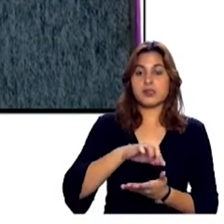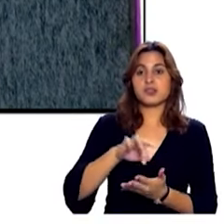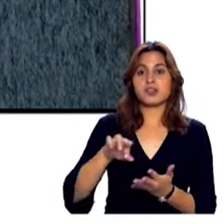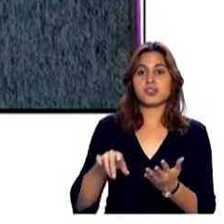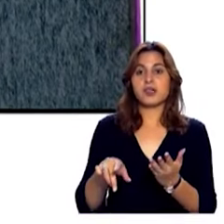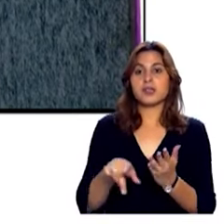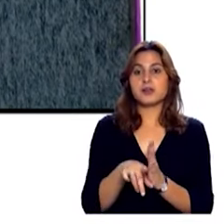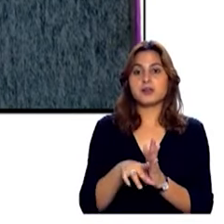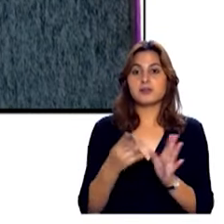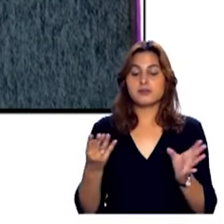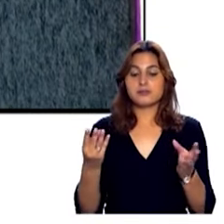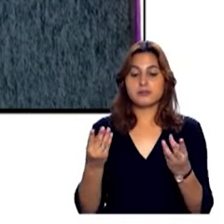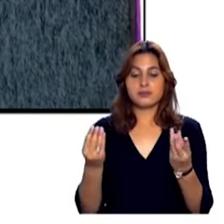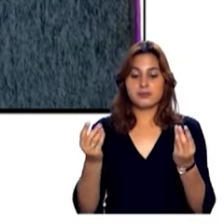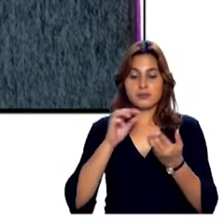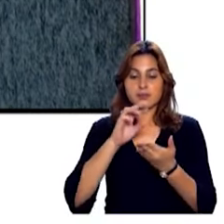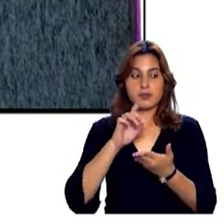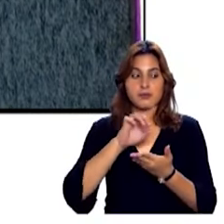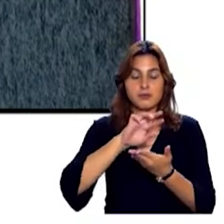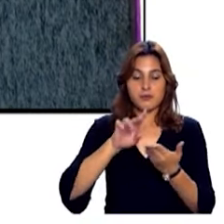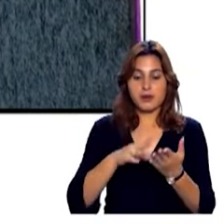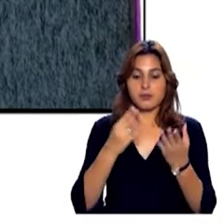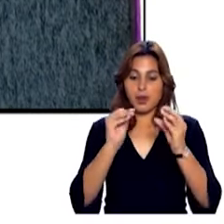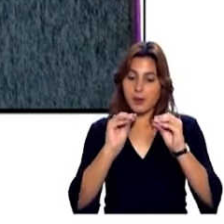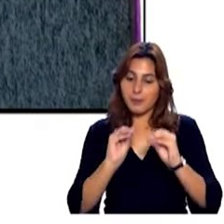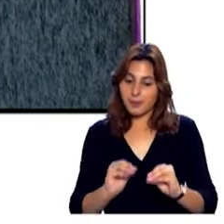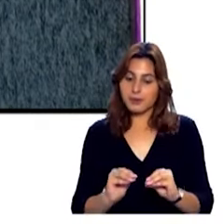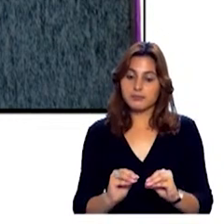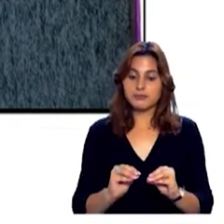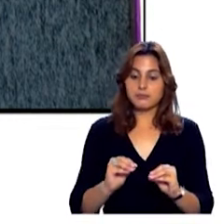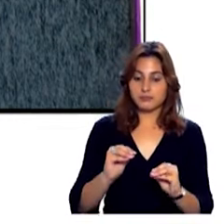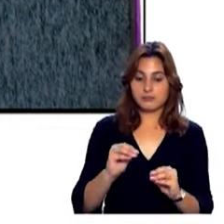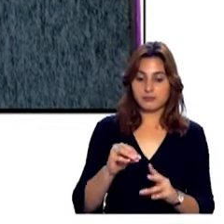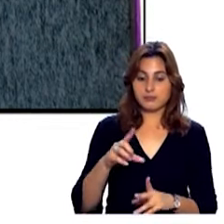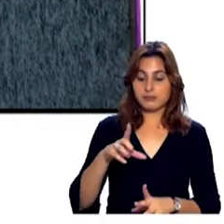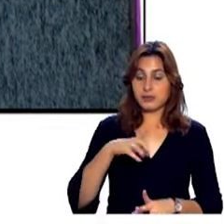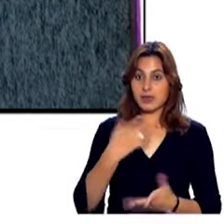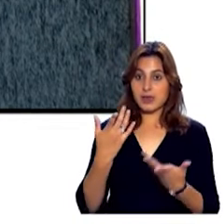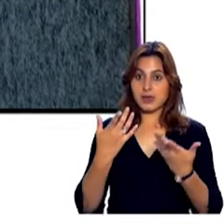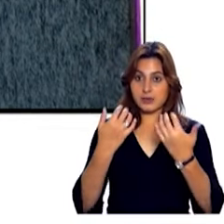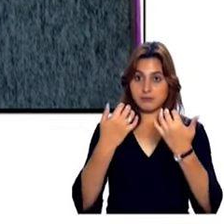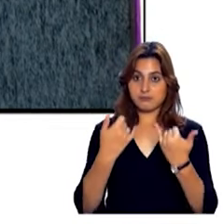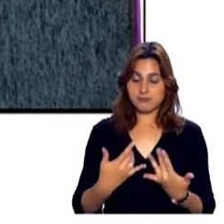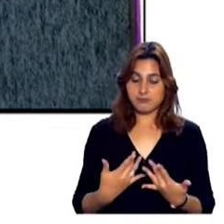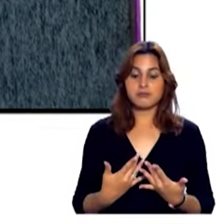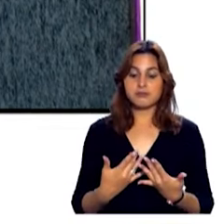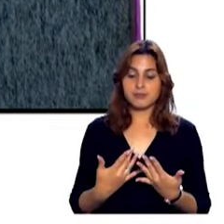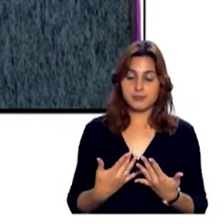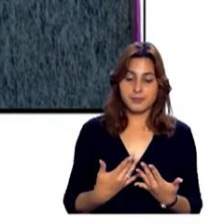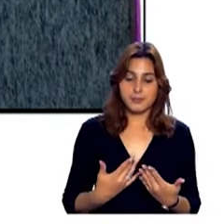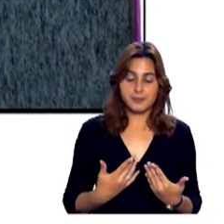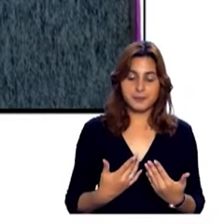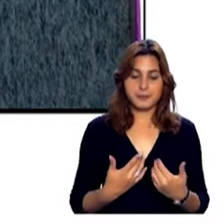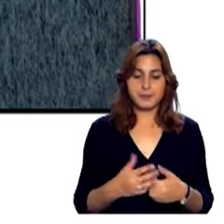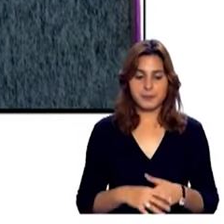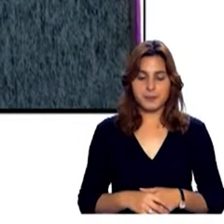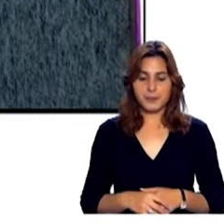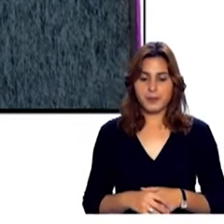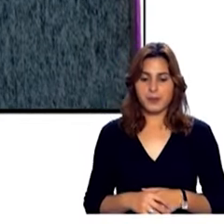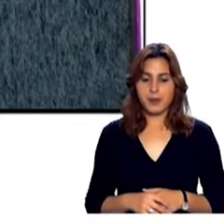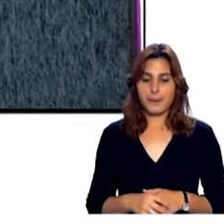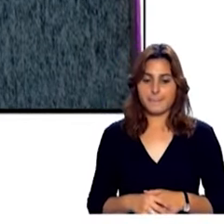stato confortato confermato da quello che sentito oggi Nelle Belle relazioni mattutine dei colleghi